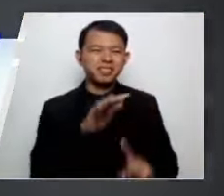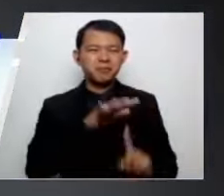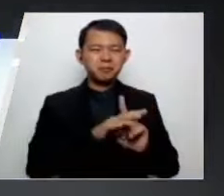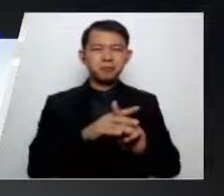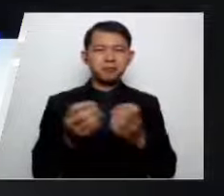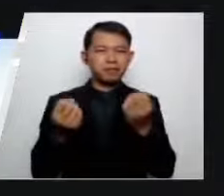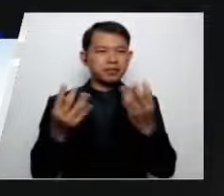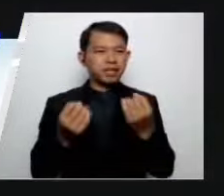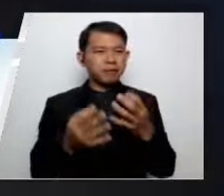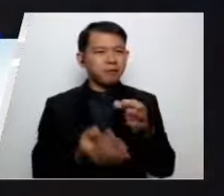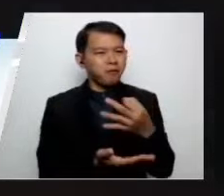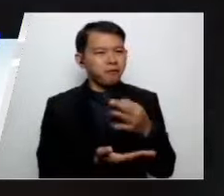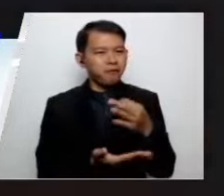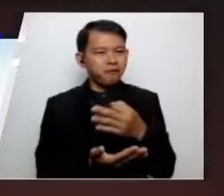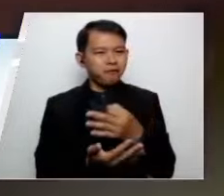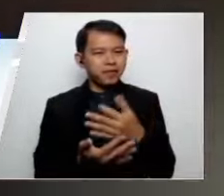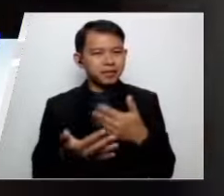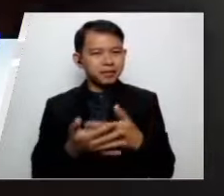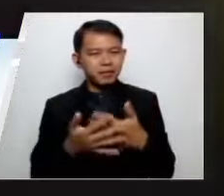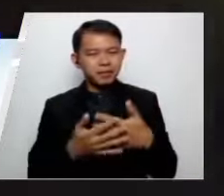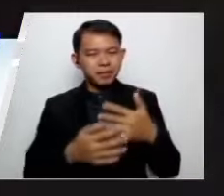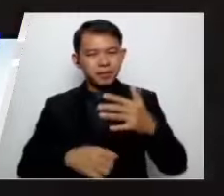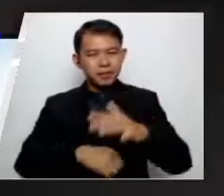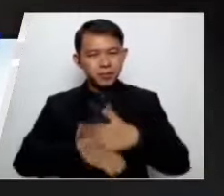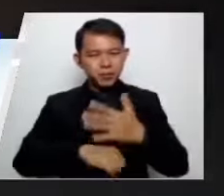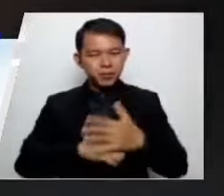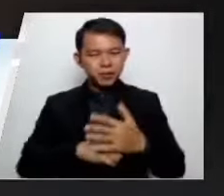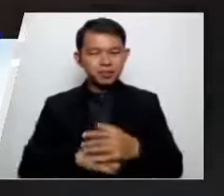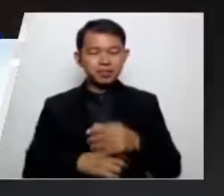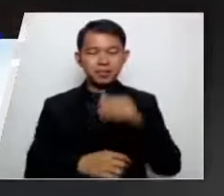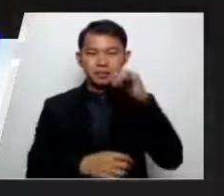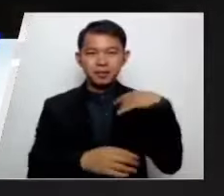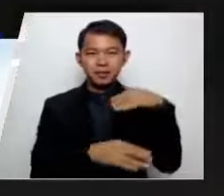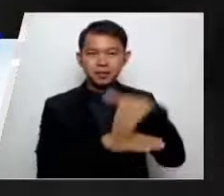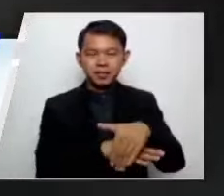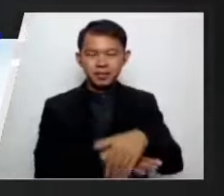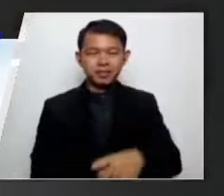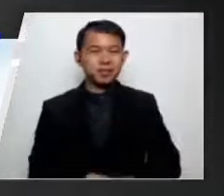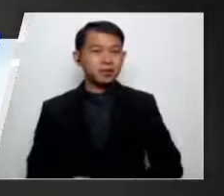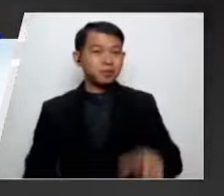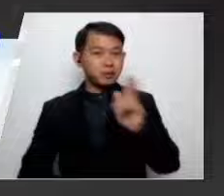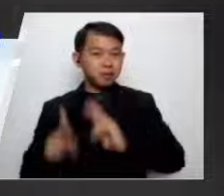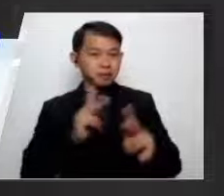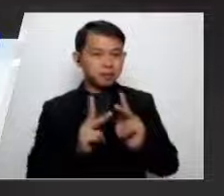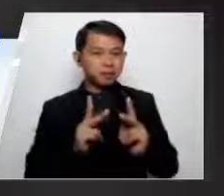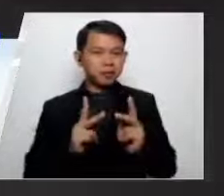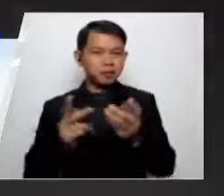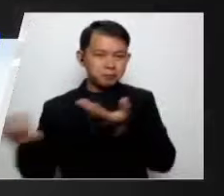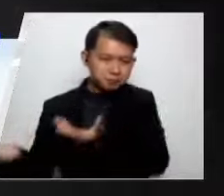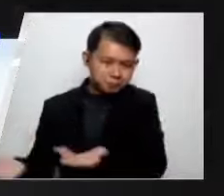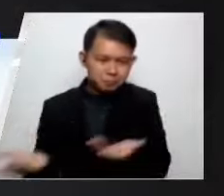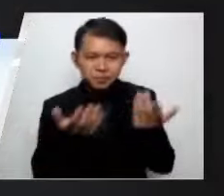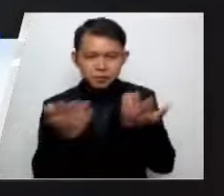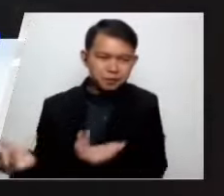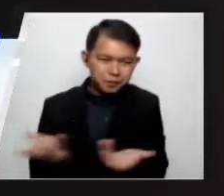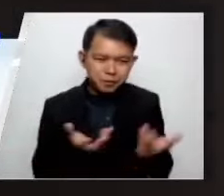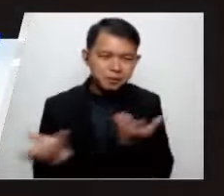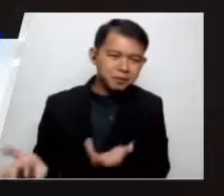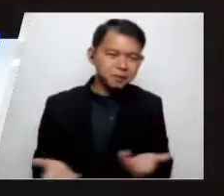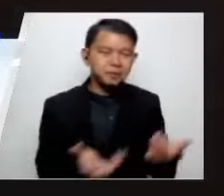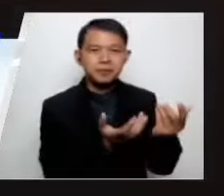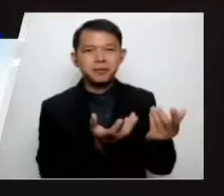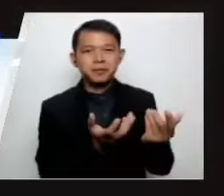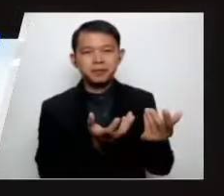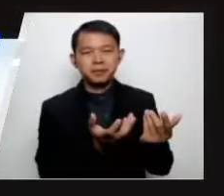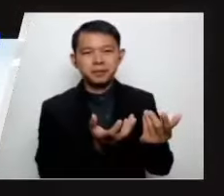napakaraming isdang tamban kagabi. Kanya-kanyang hakot ang mga trabahador sa pribadong pantalan at nakatanggap din pati mga nakatira